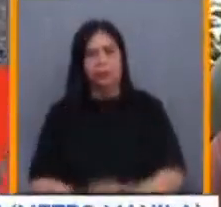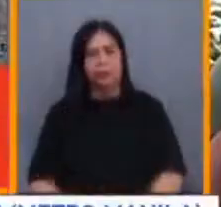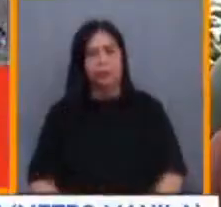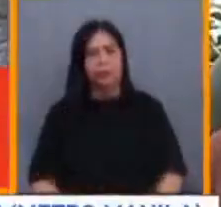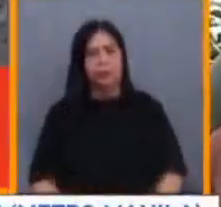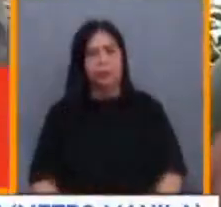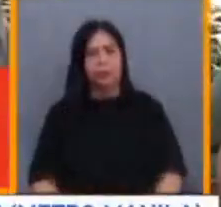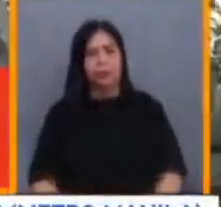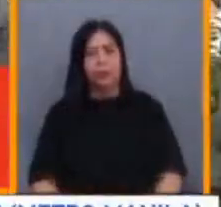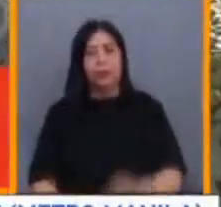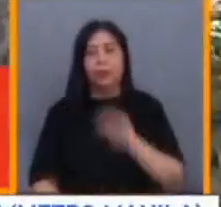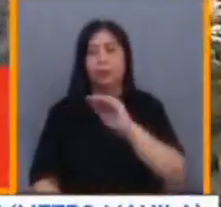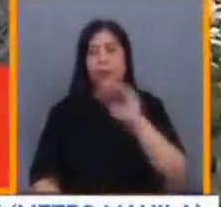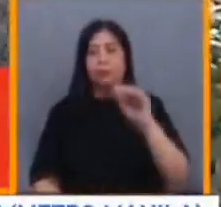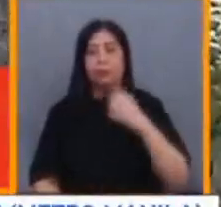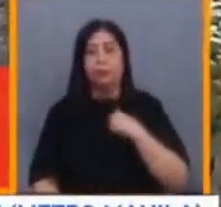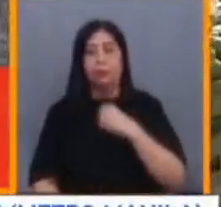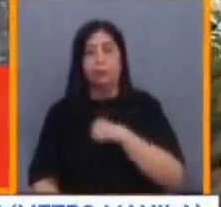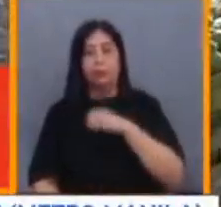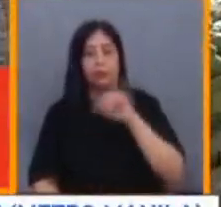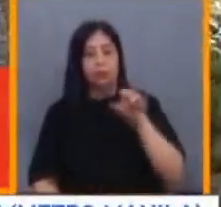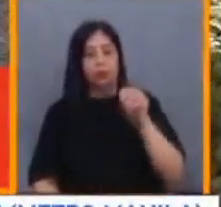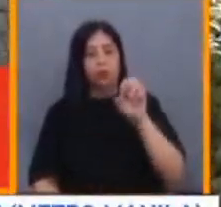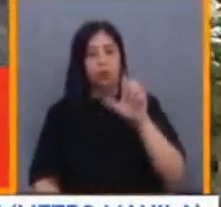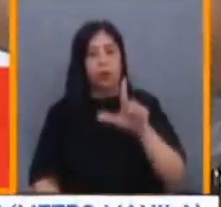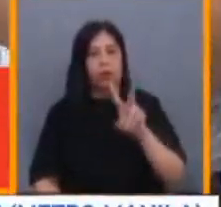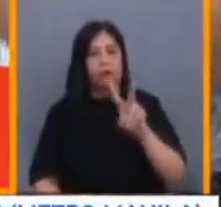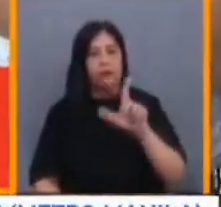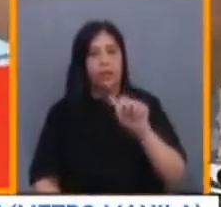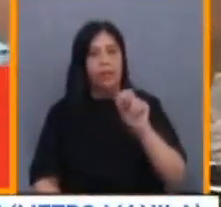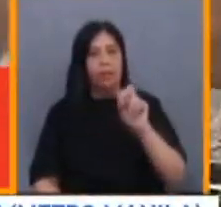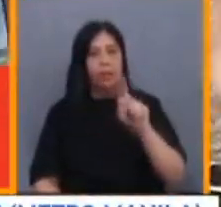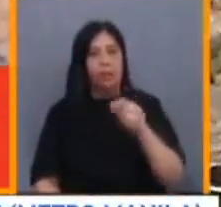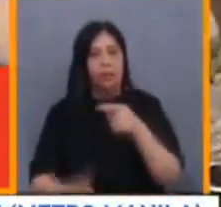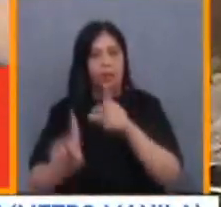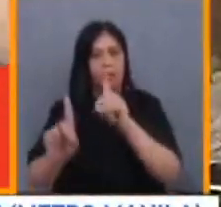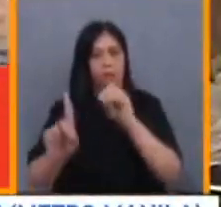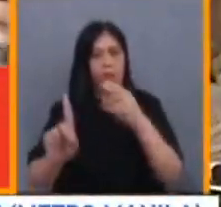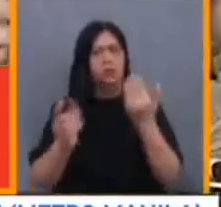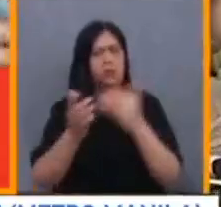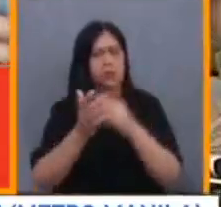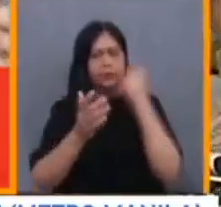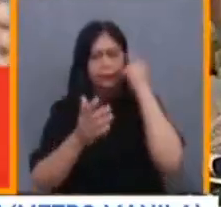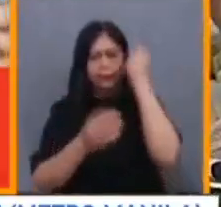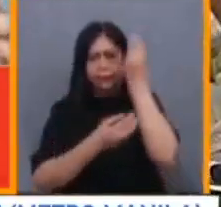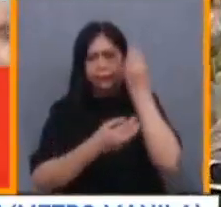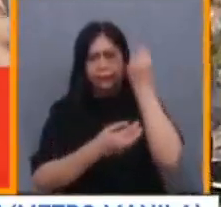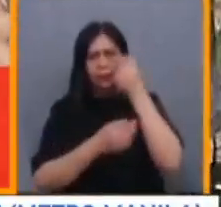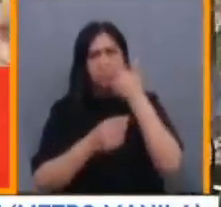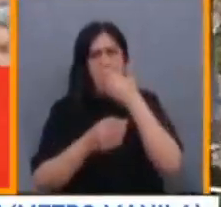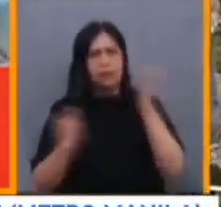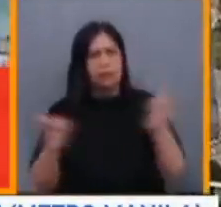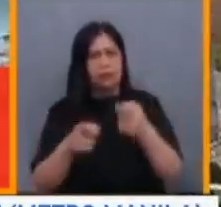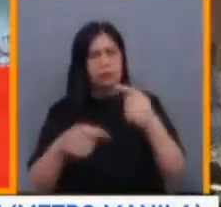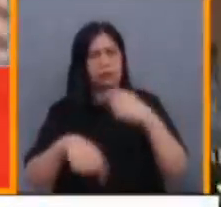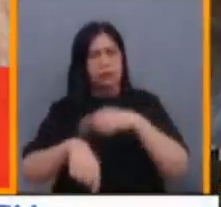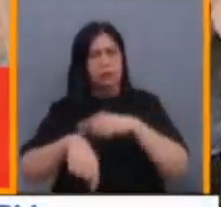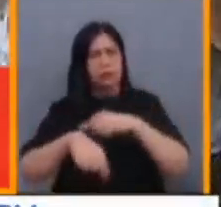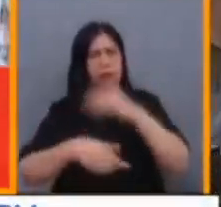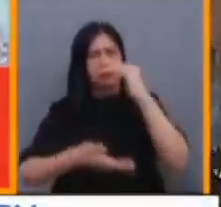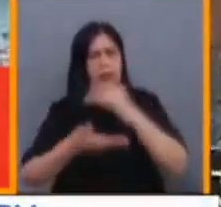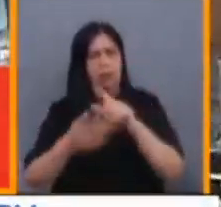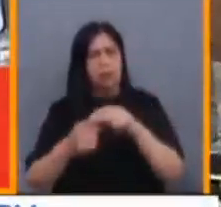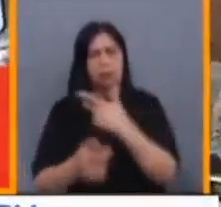Nanawagan si Senador Joel Villanueva sa DOH na muling pag-isipan ang pagpapaikli sa quarantine period ng mga bakunadong